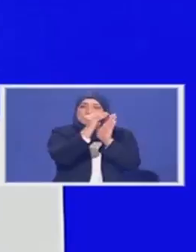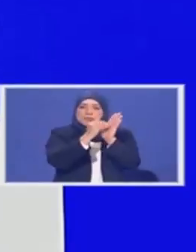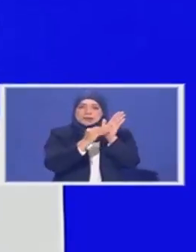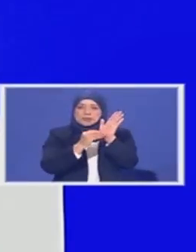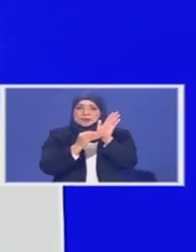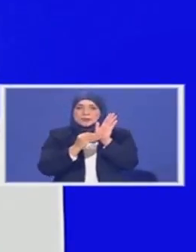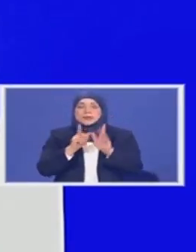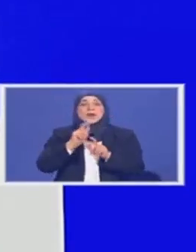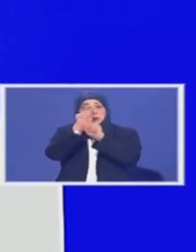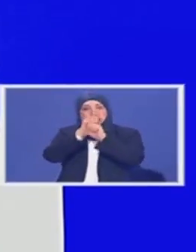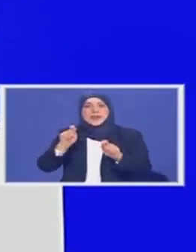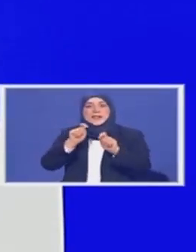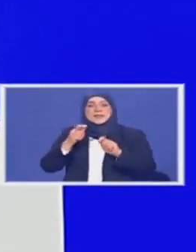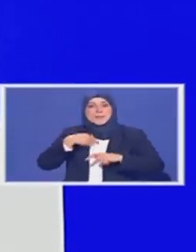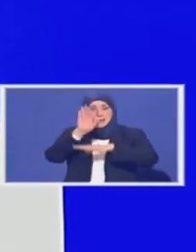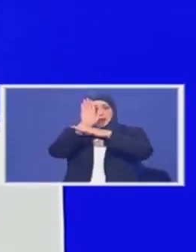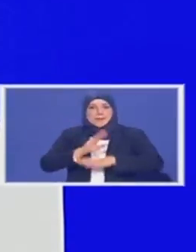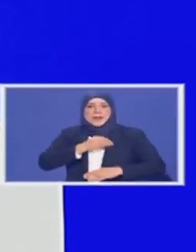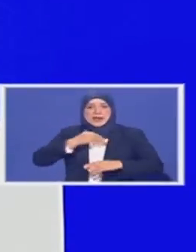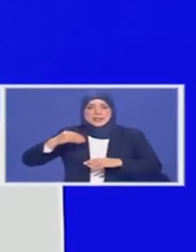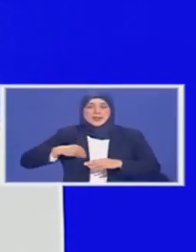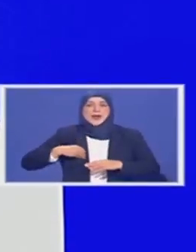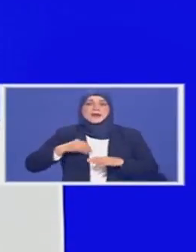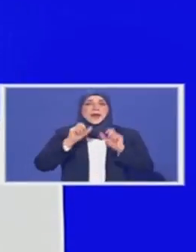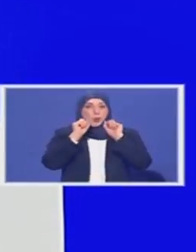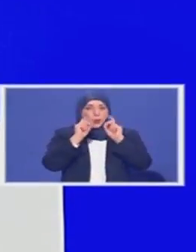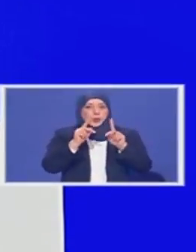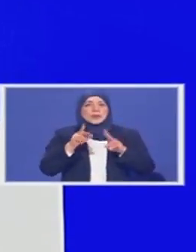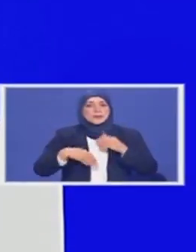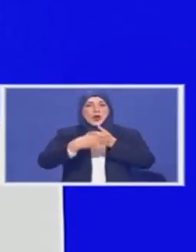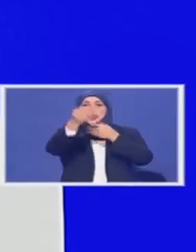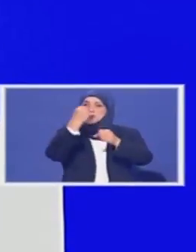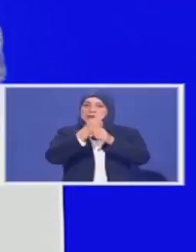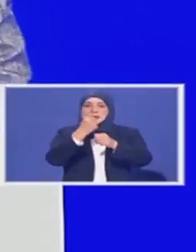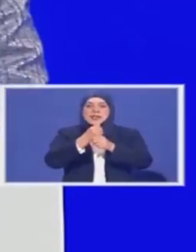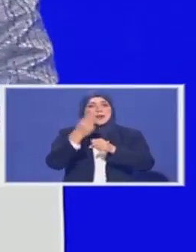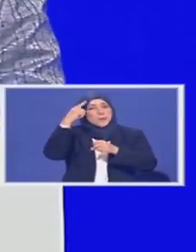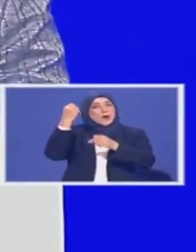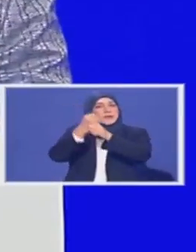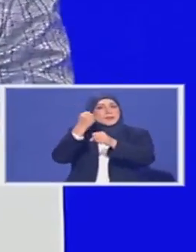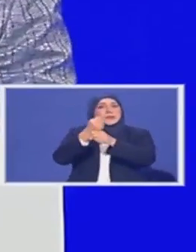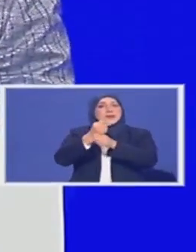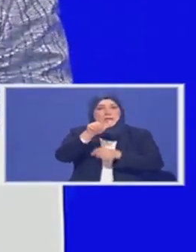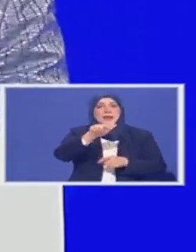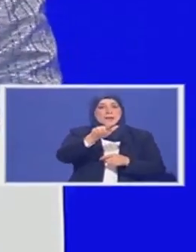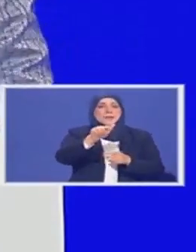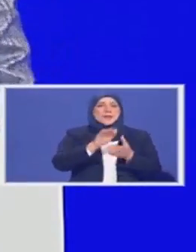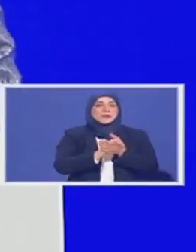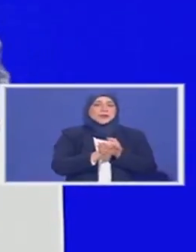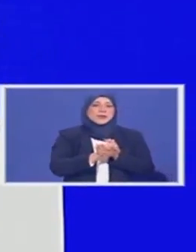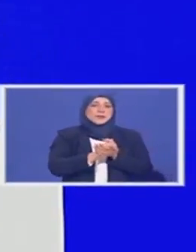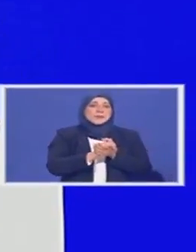ويلتزم بدليل السلامة والوقاية الصحية اللي بالنسبة للمهن اللي موجود